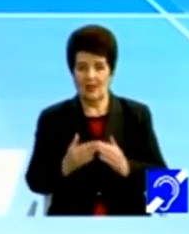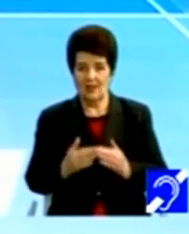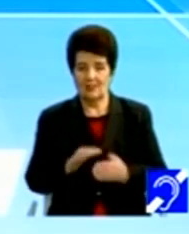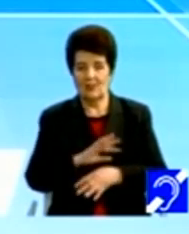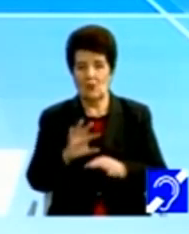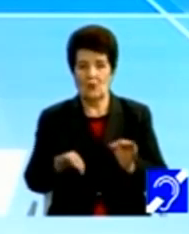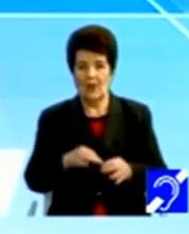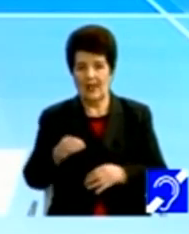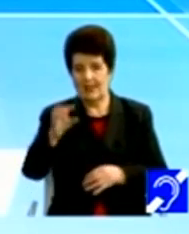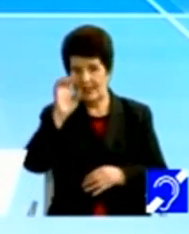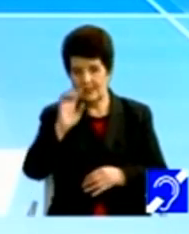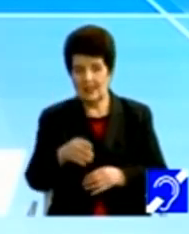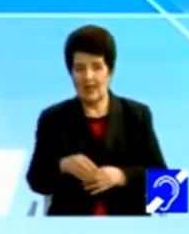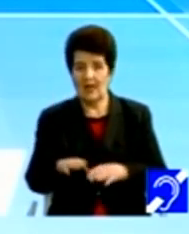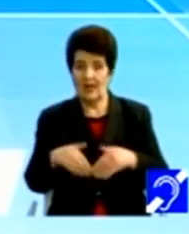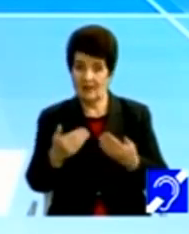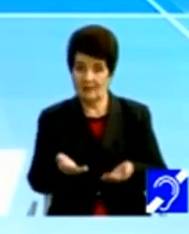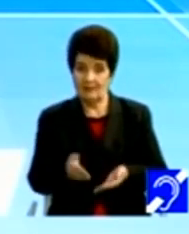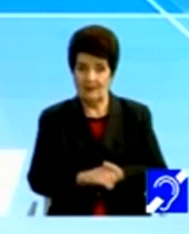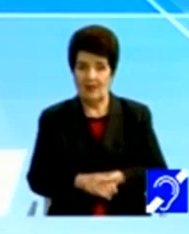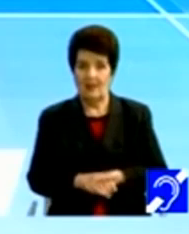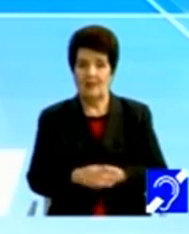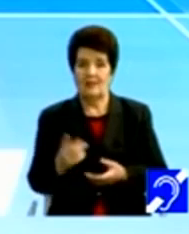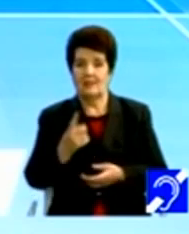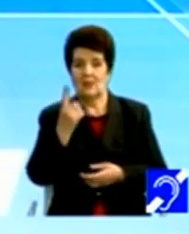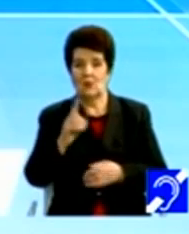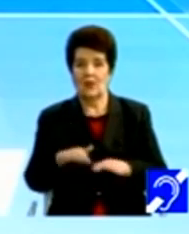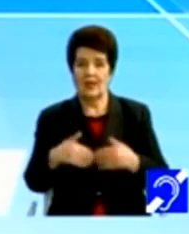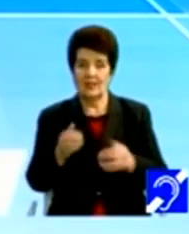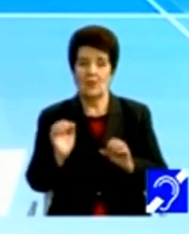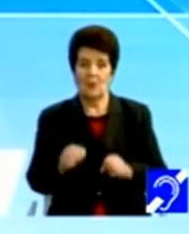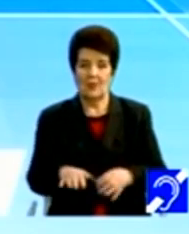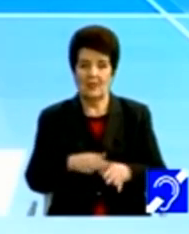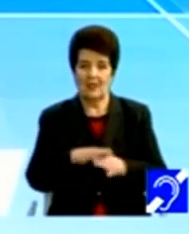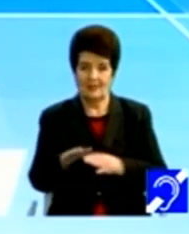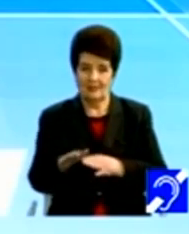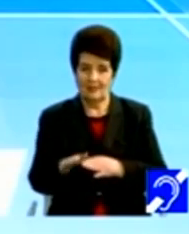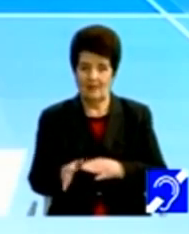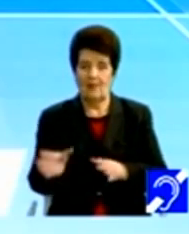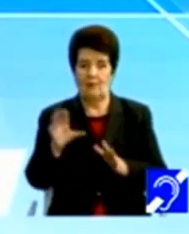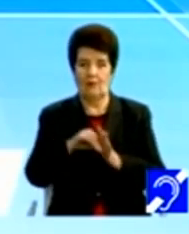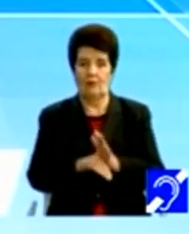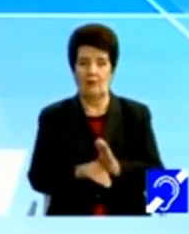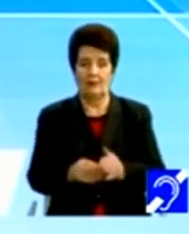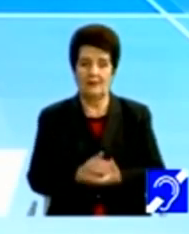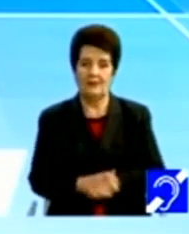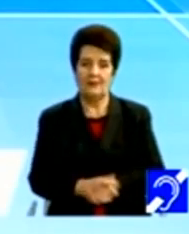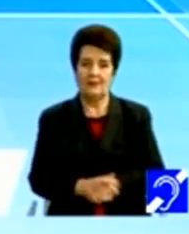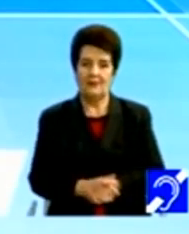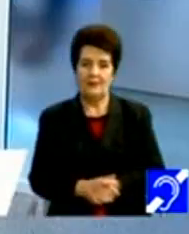țară, iar Octavian Țicu este singurul candidat care poate realiza reîntregire.